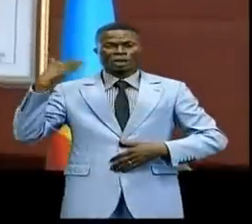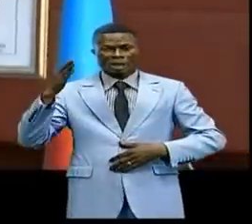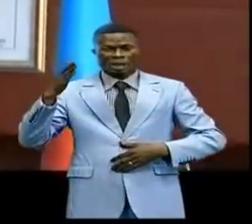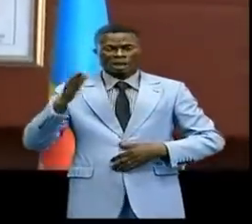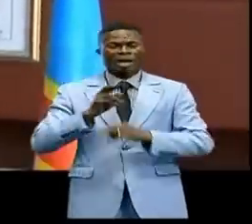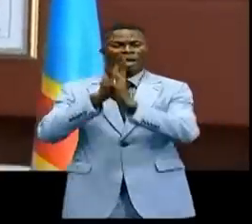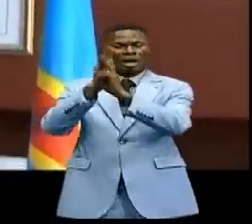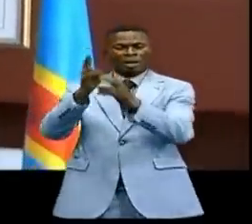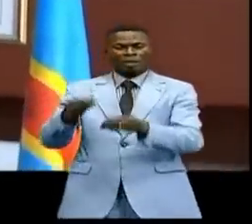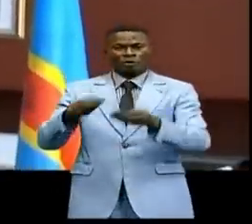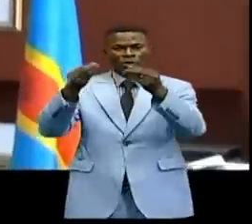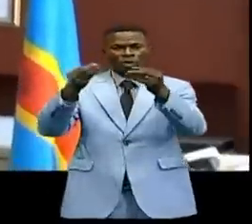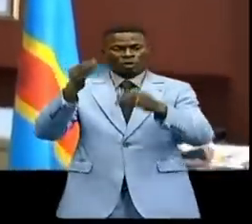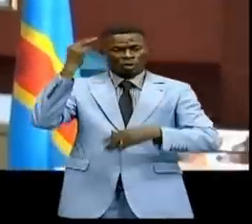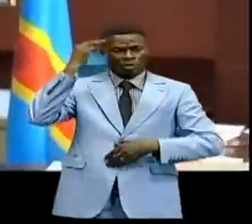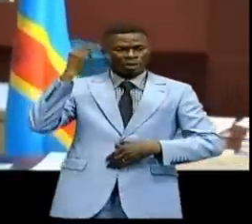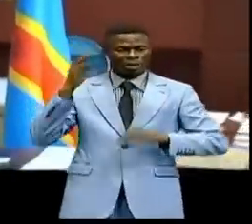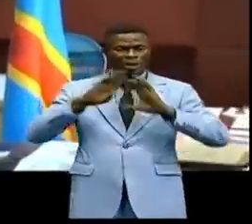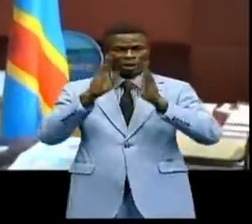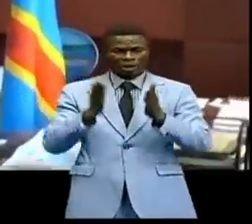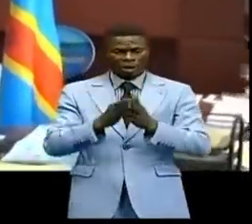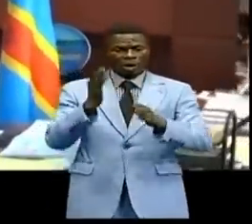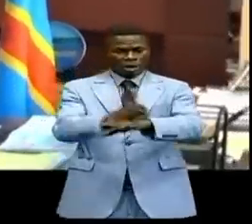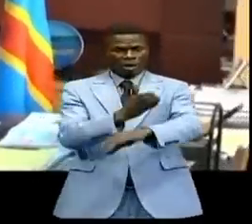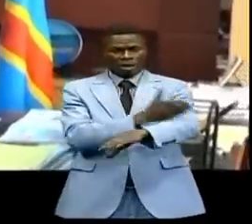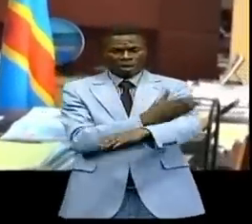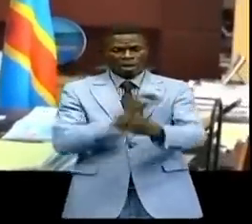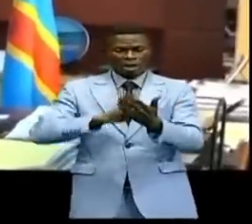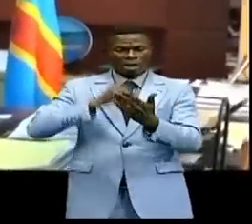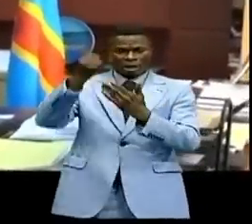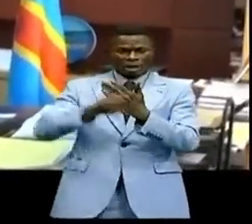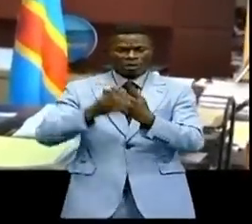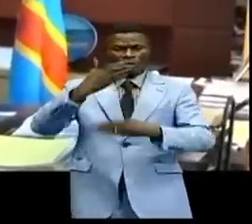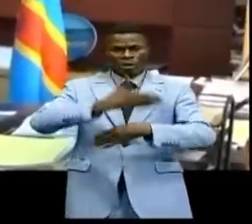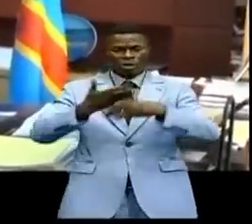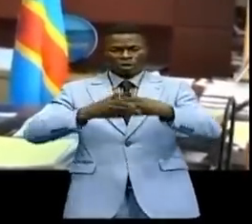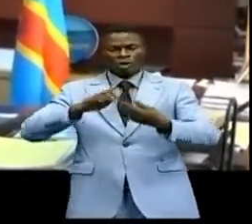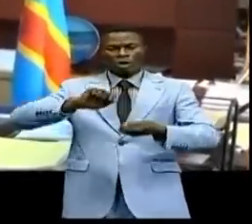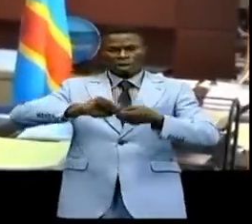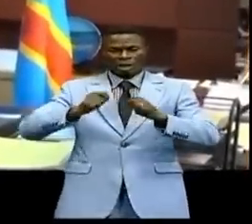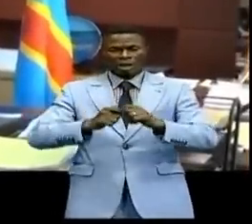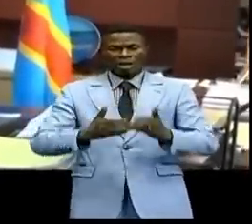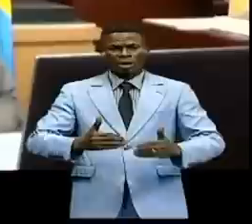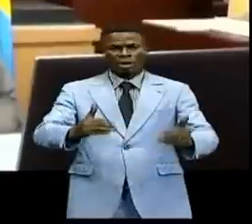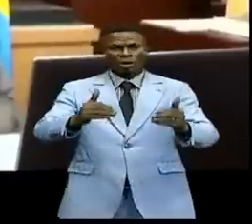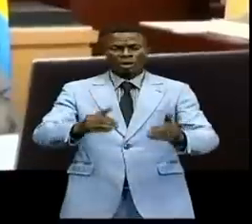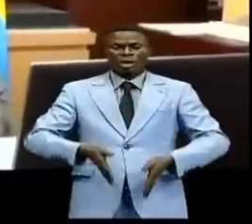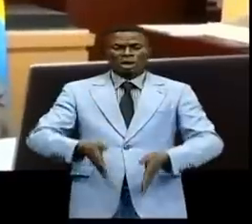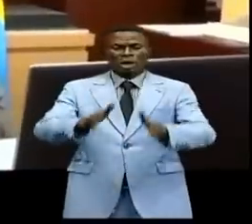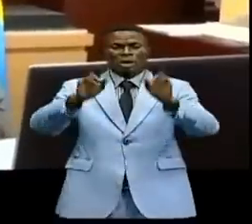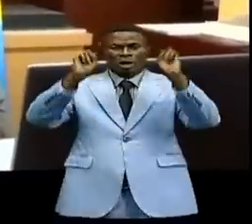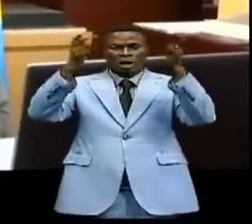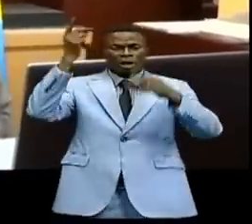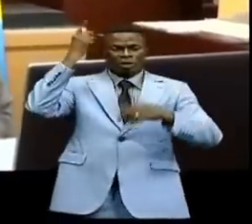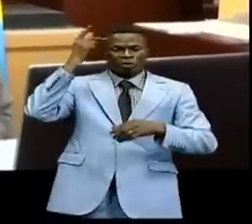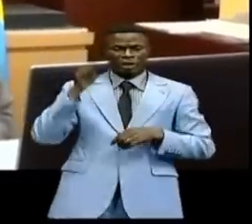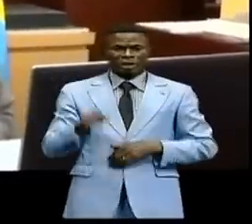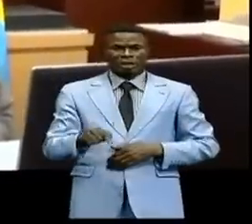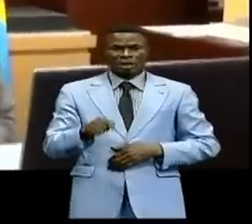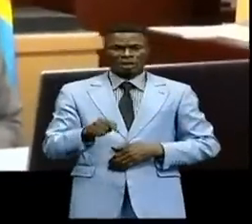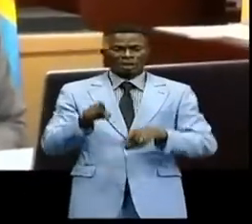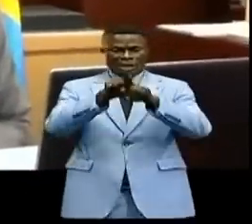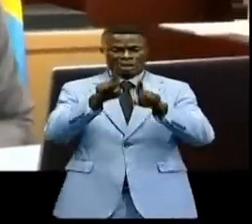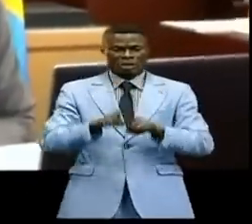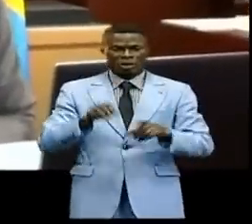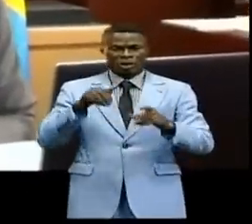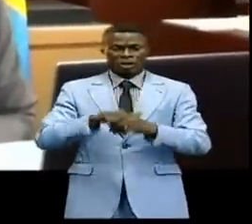fait rapport au Conseil de l'état d'avancement de projets d'entretien et de construction de la voirie dans la ville province de Kinshasa ainsi